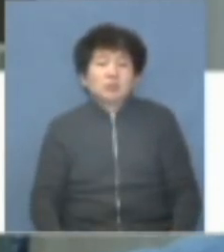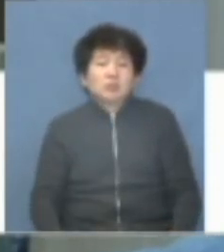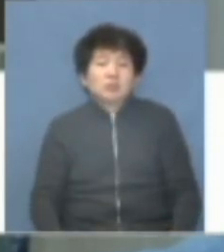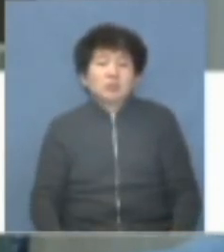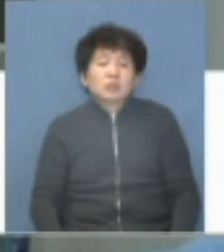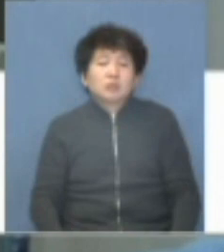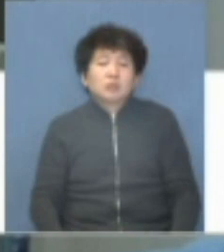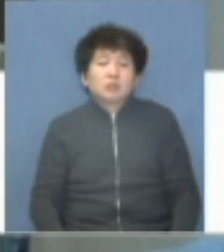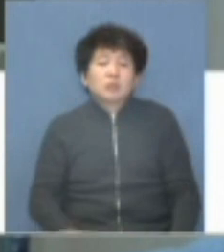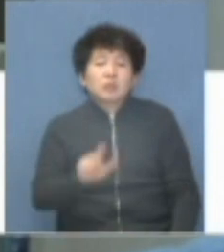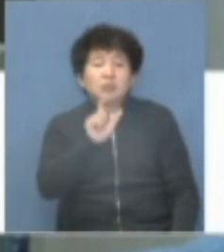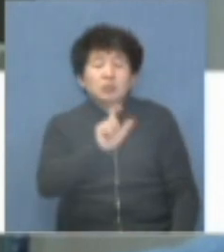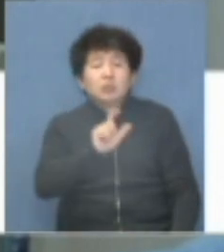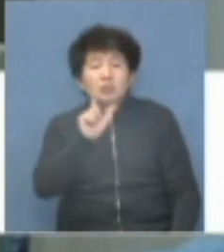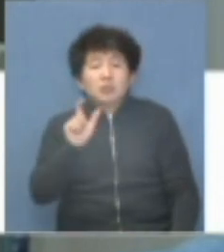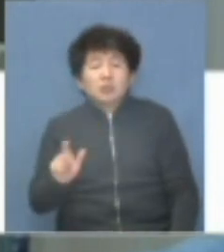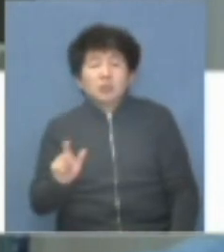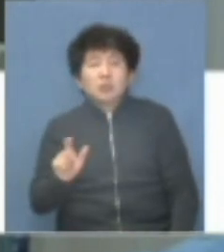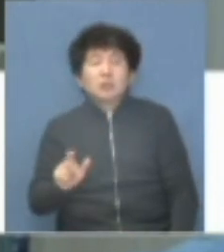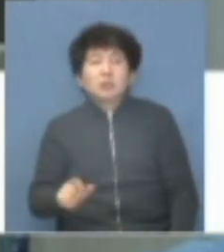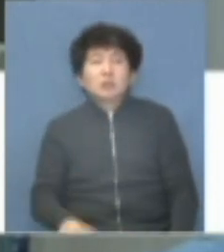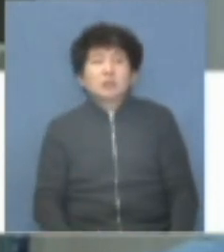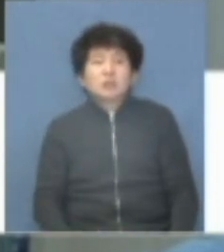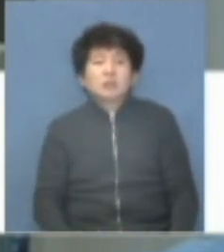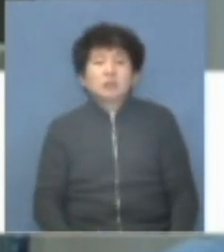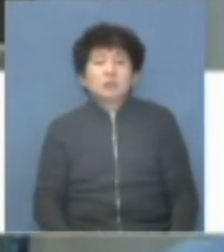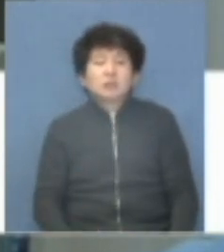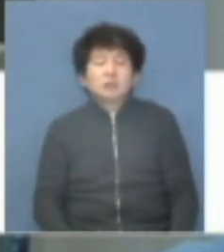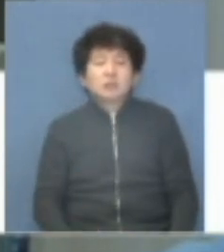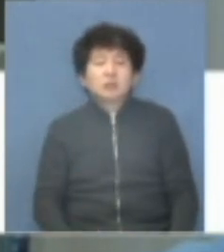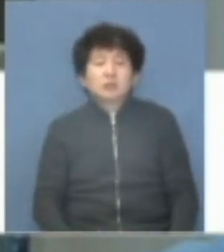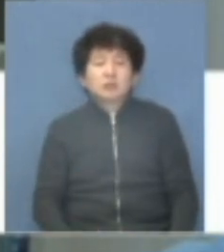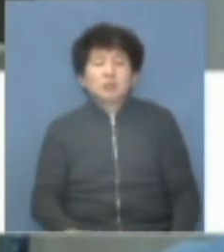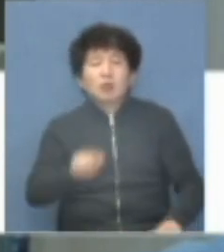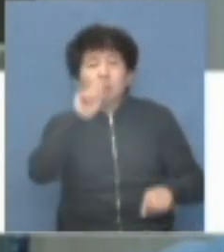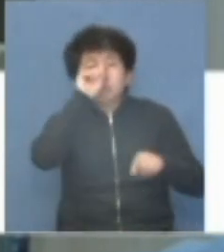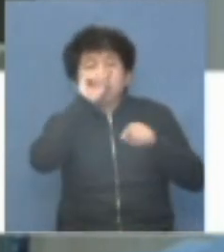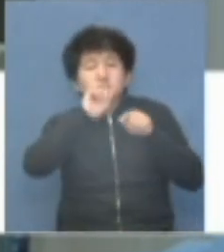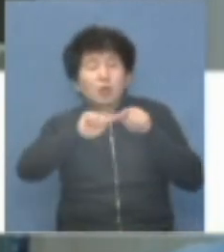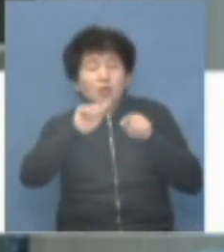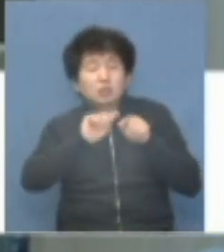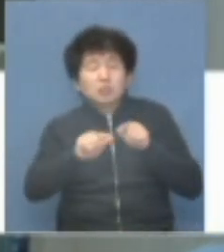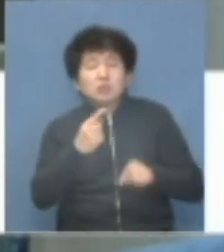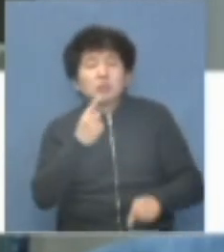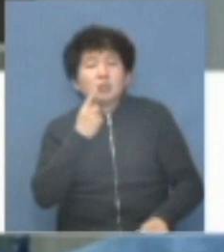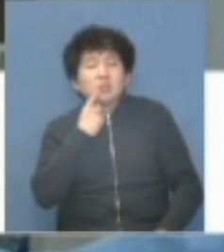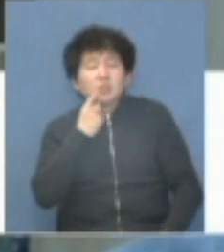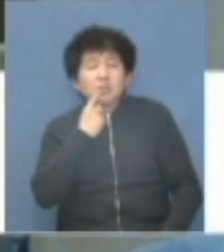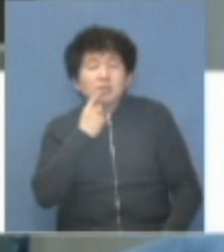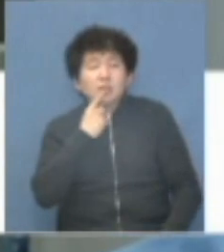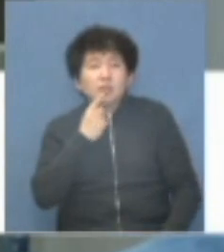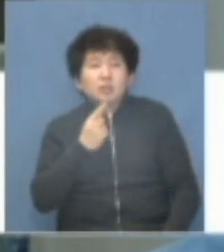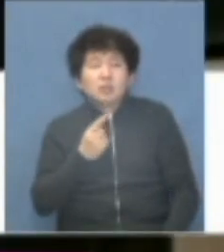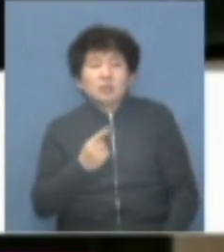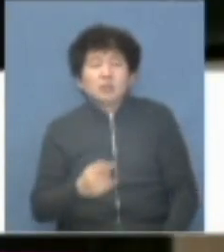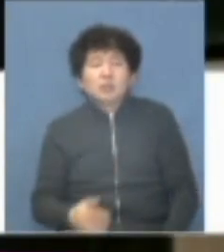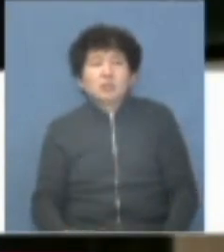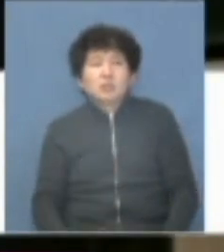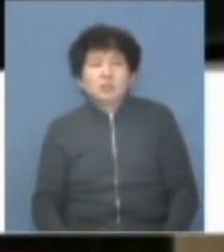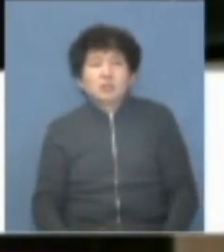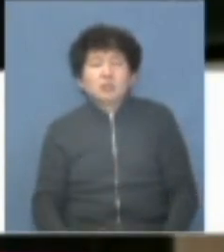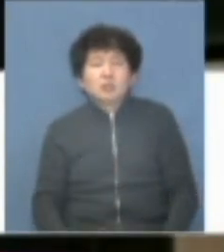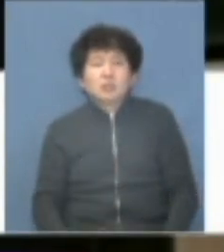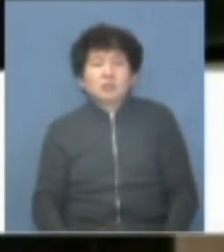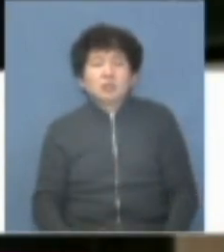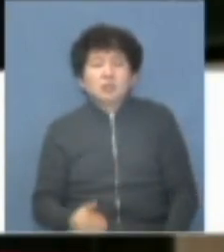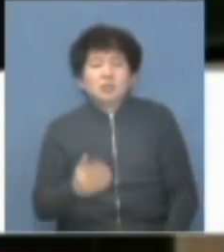жас адамдарды бүгін біз бағалап, осы тіл шебері қандай дәрежеде екенін анықтауға